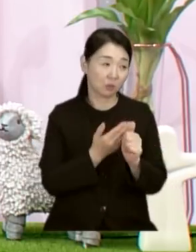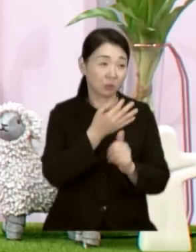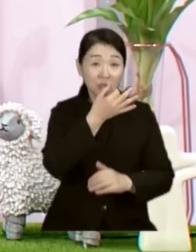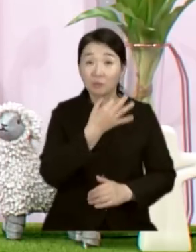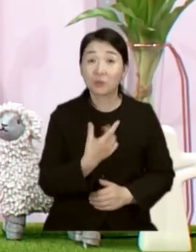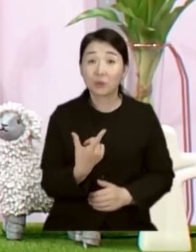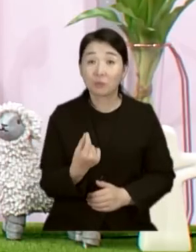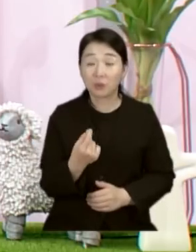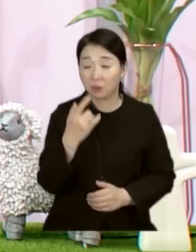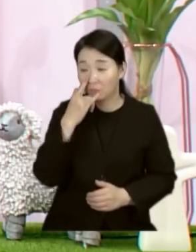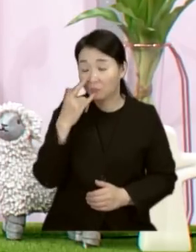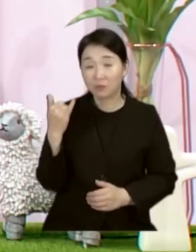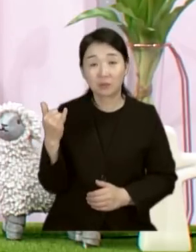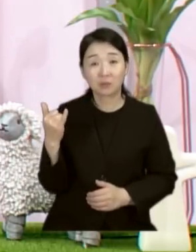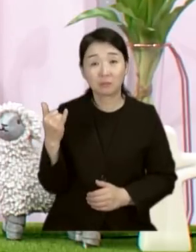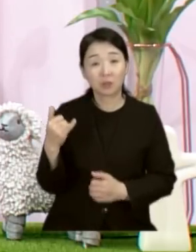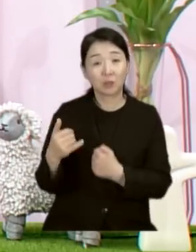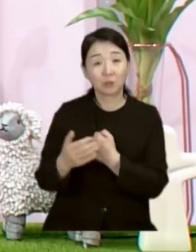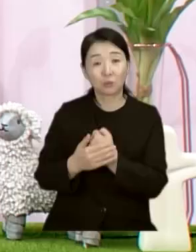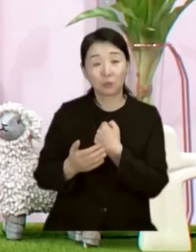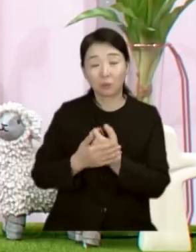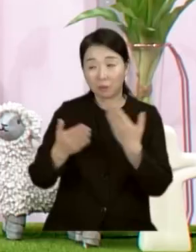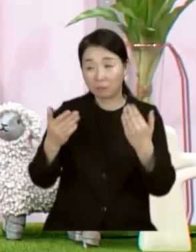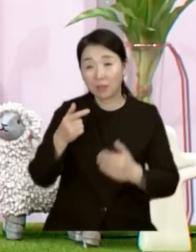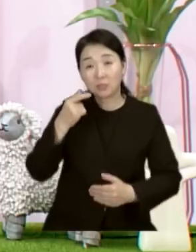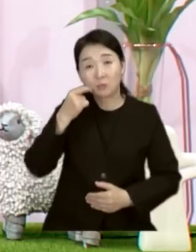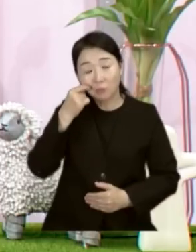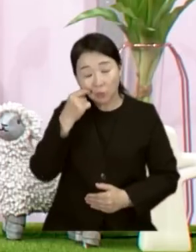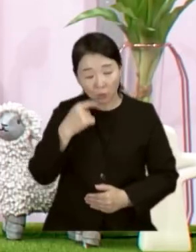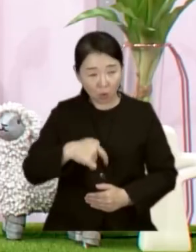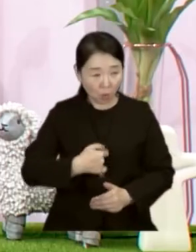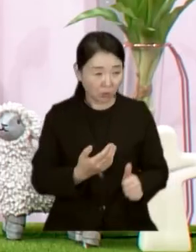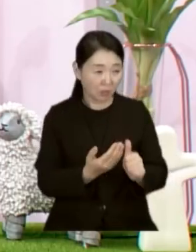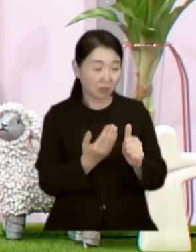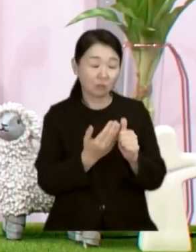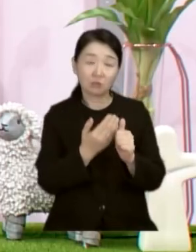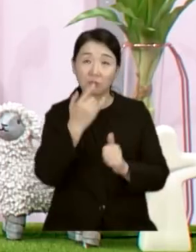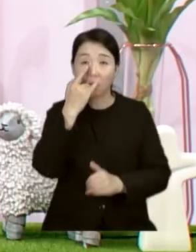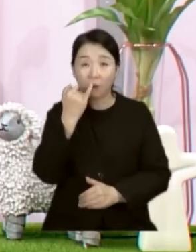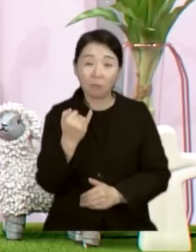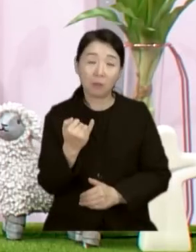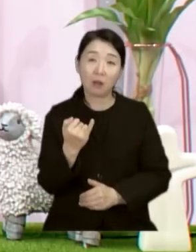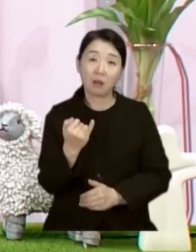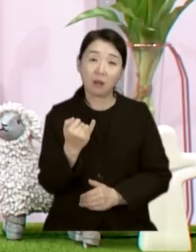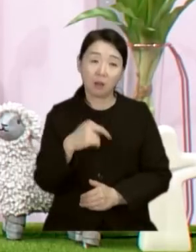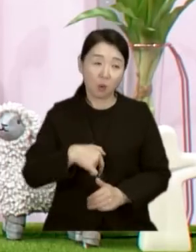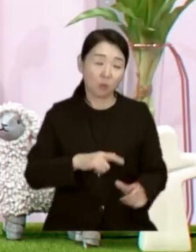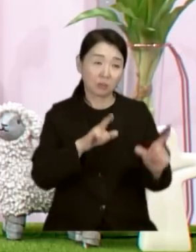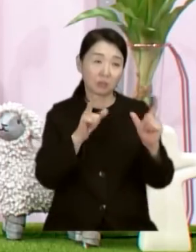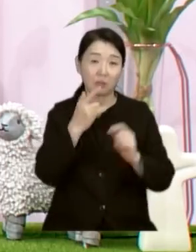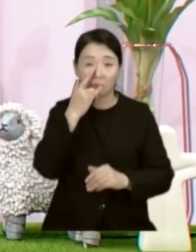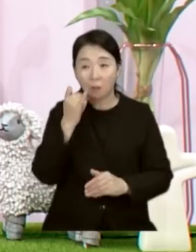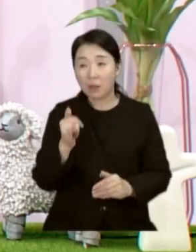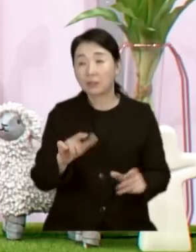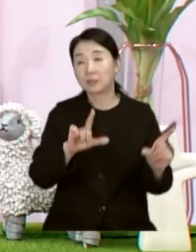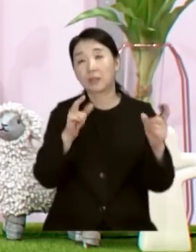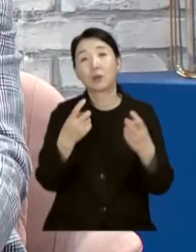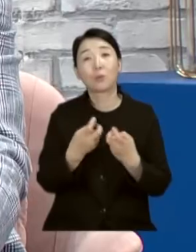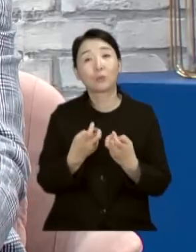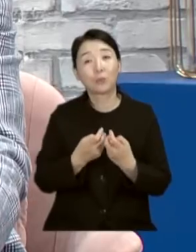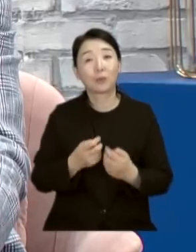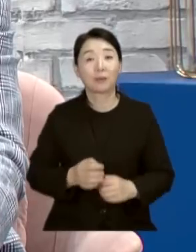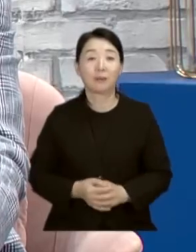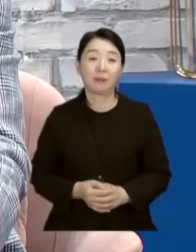힘든데 부모님 도움조차 받지 못하는 싱글맘들이나 미혼모든 도대체 어떻게 살아가는